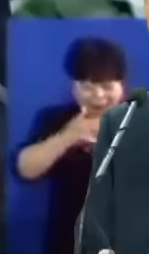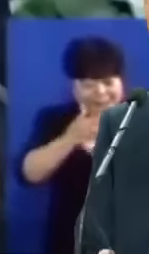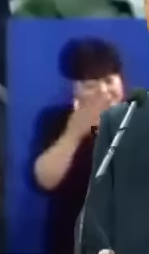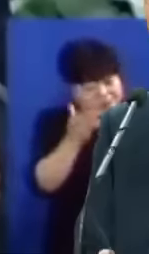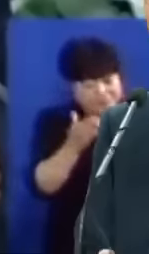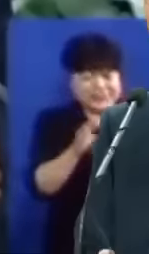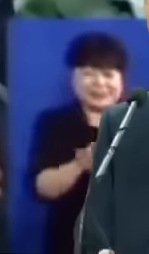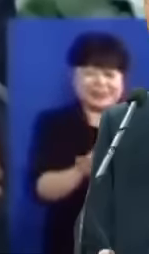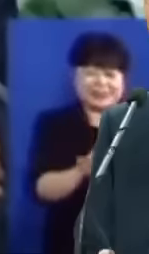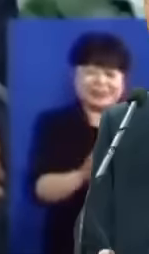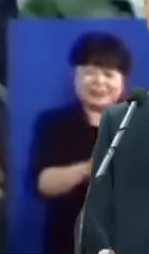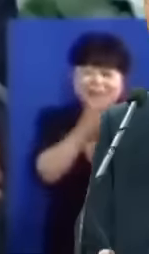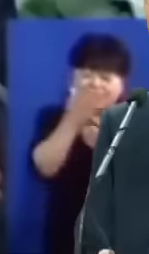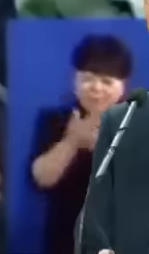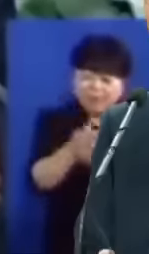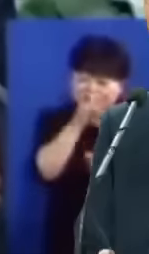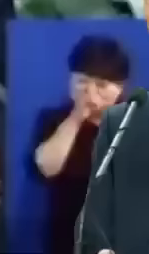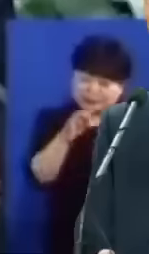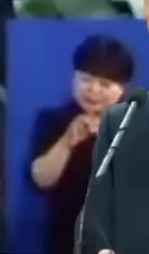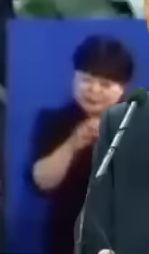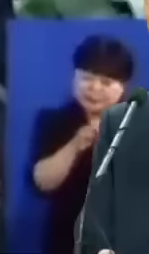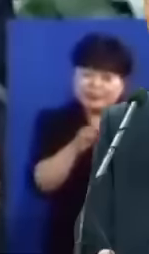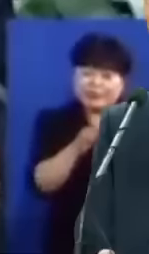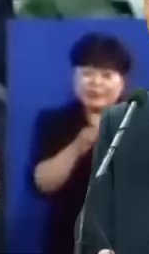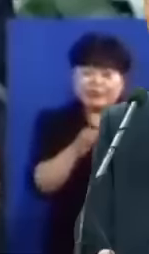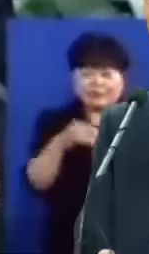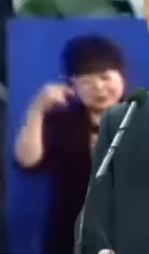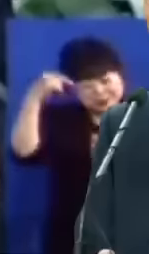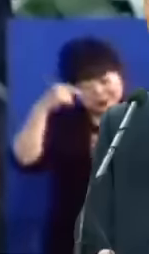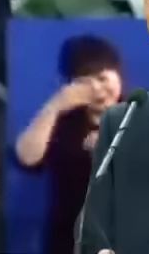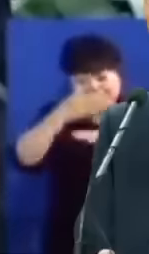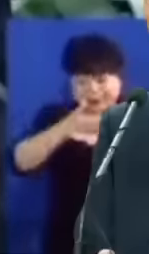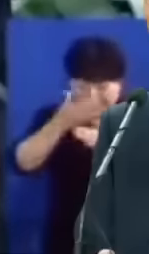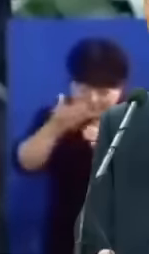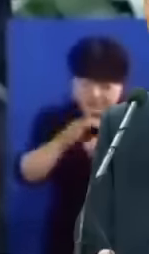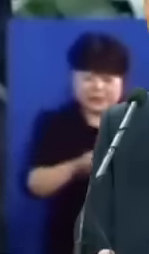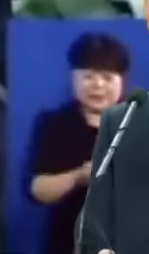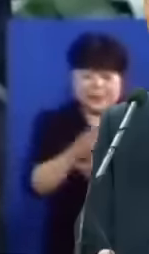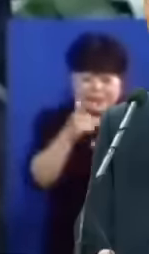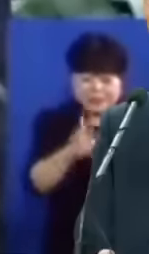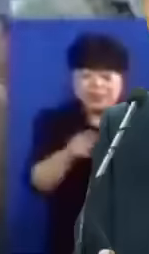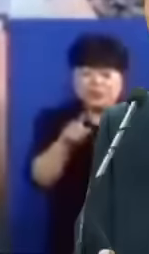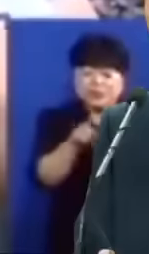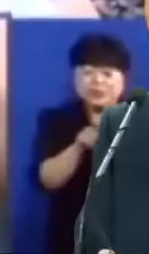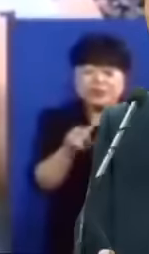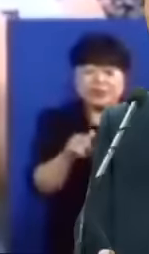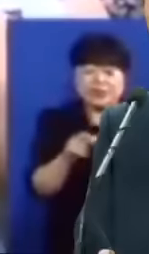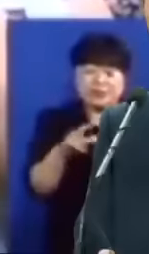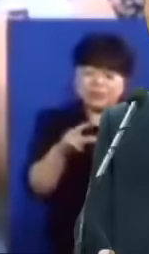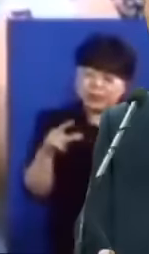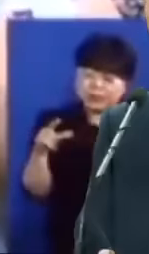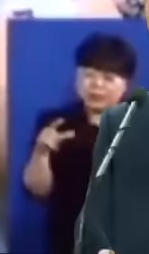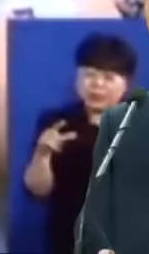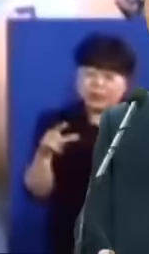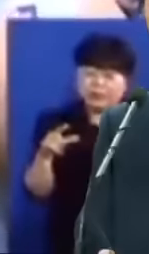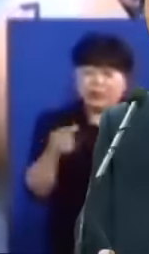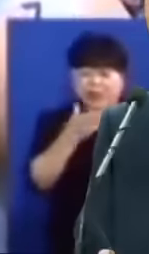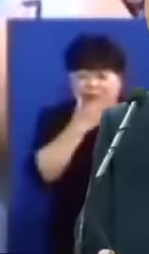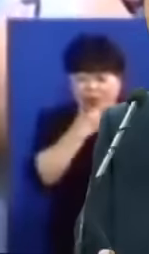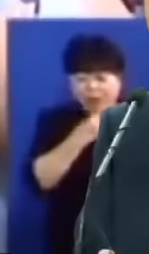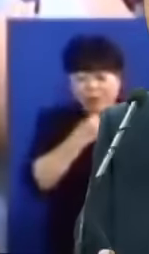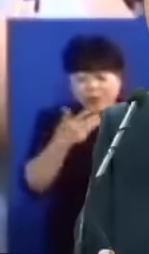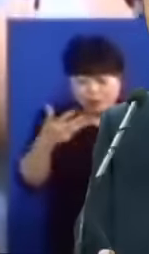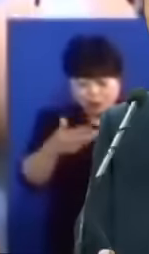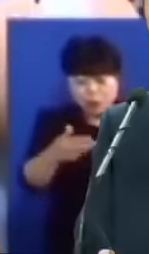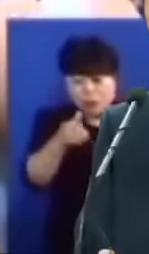감사하십시오. 사랑을 받고 있으면 그 음미하고 감사하십시오. 우리 예수 믿는 사람은 일반적으로 모두 다 행복할 수